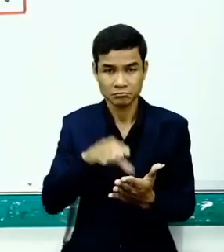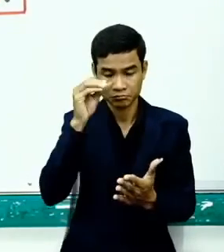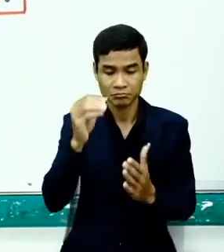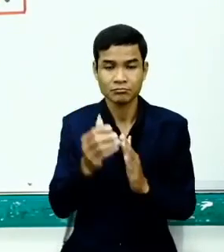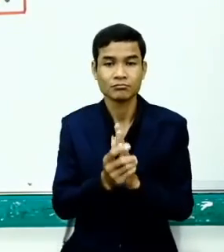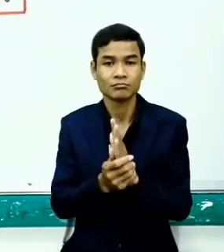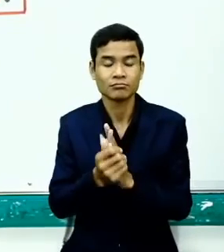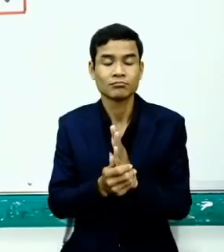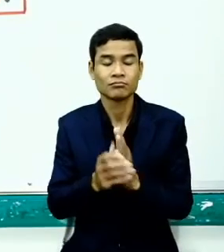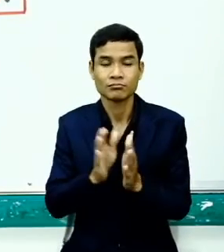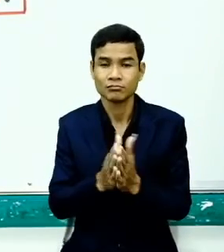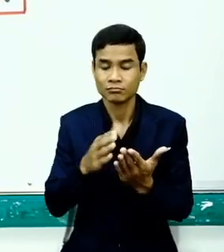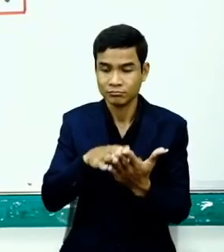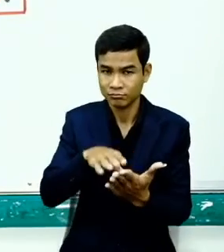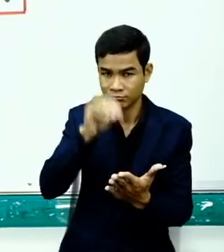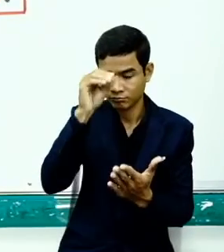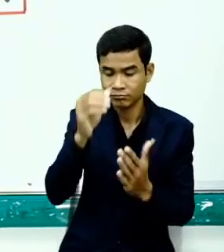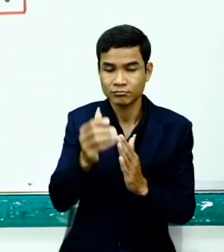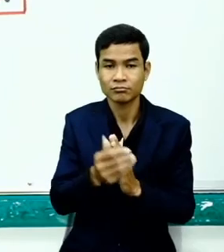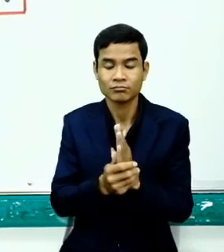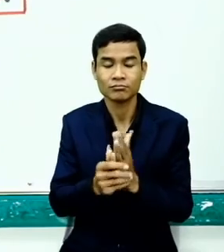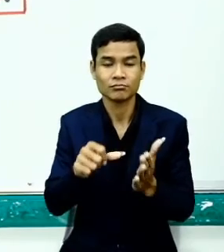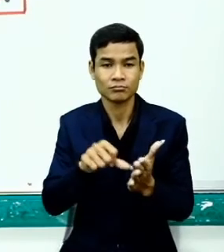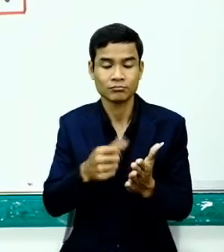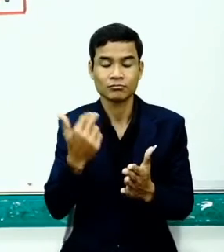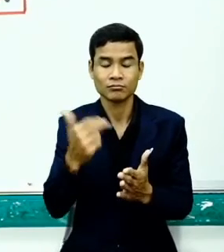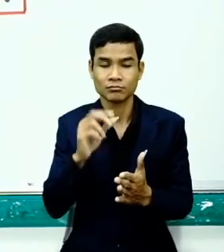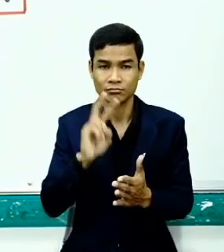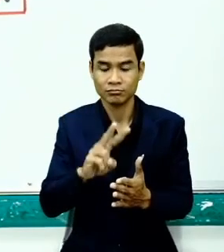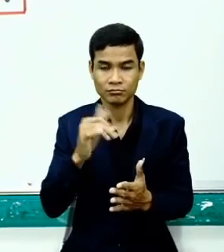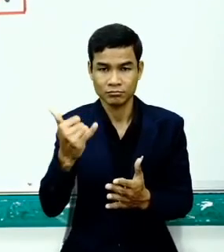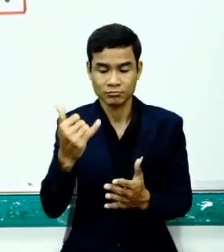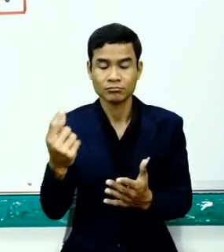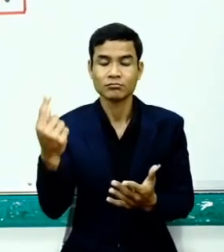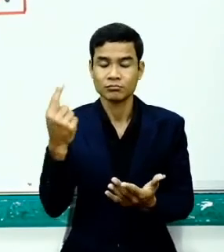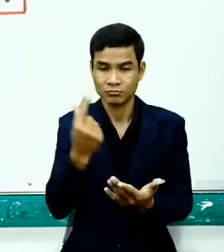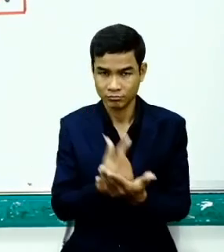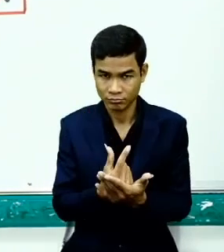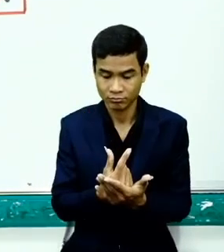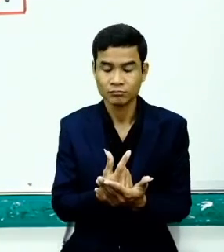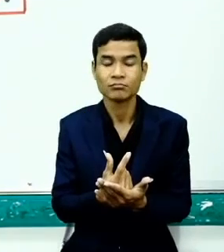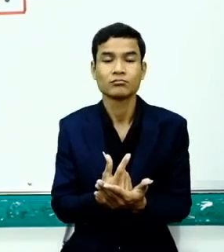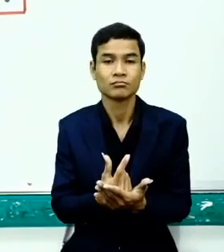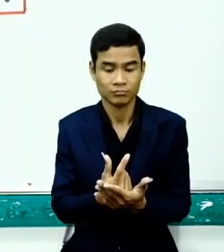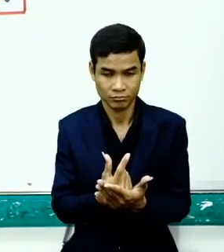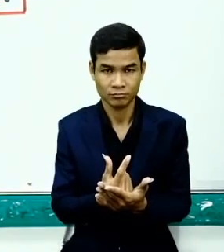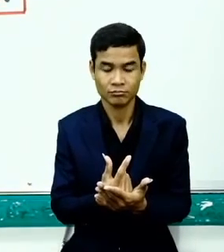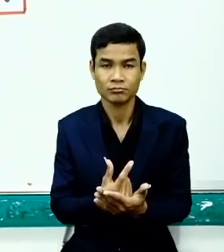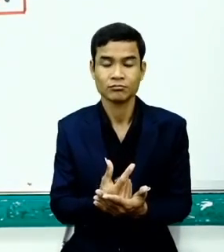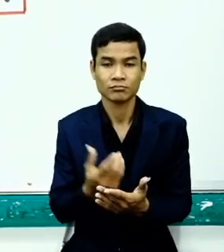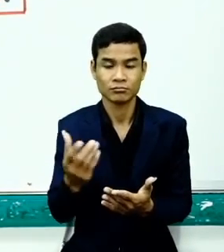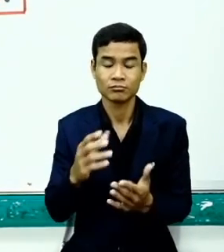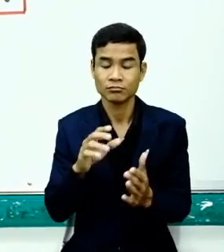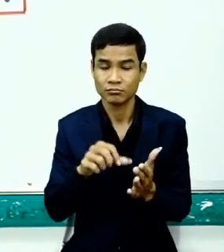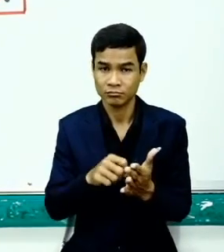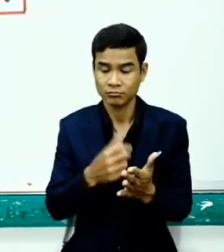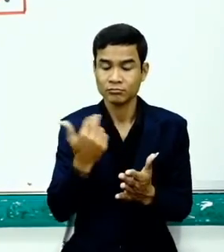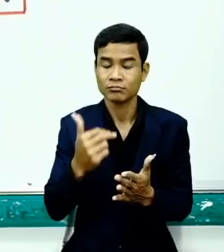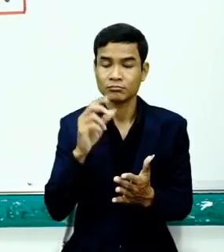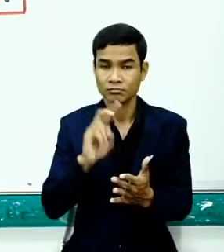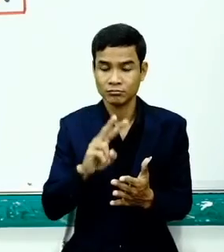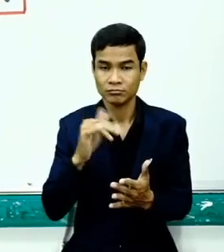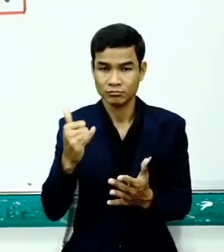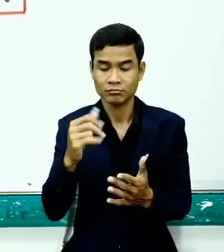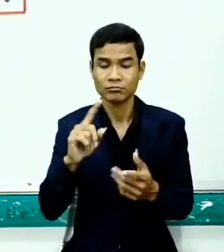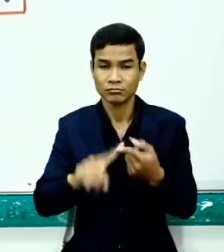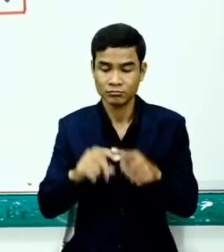សិក្សាកលរបស់កូនមកបាក់នៅទំព័រទី26ដដែលចា បើកនៅចំពោះទី26